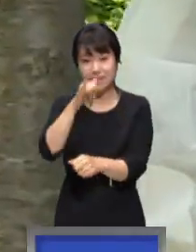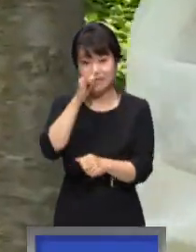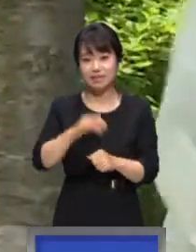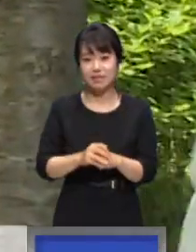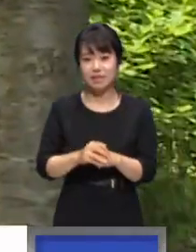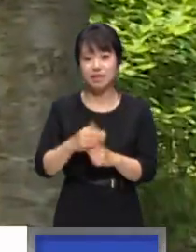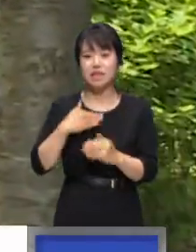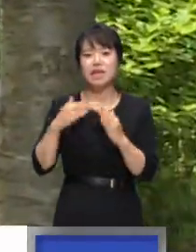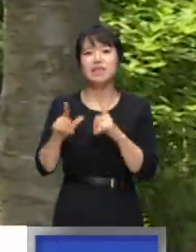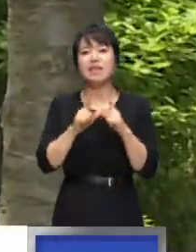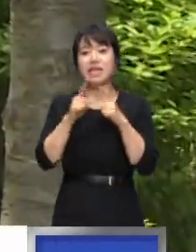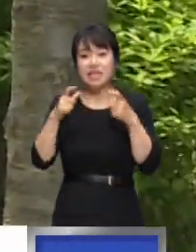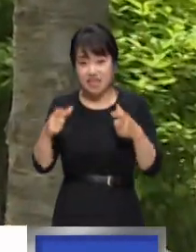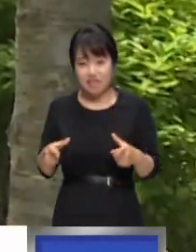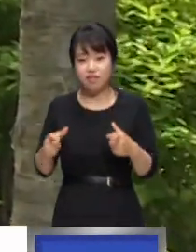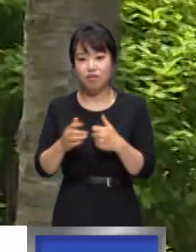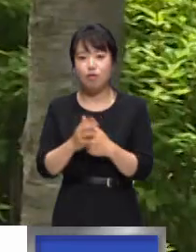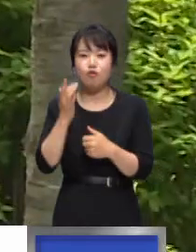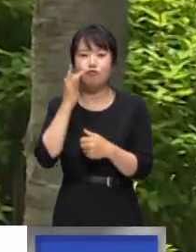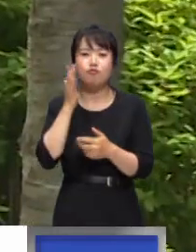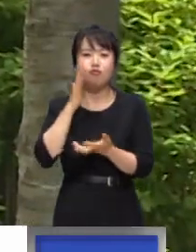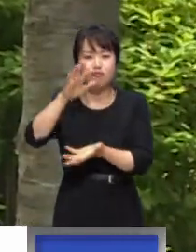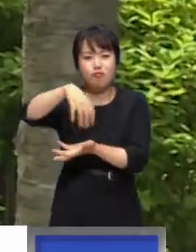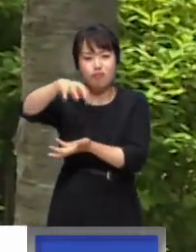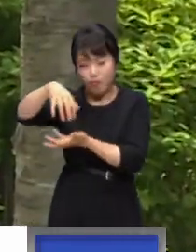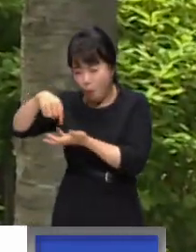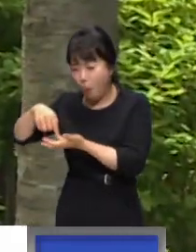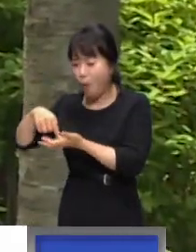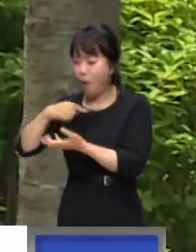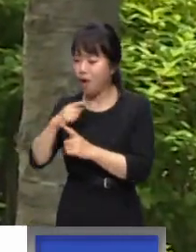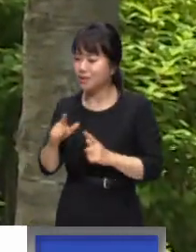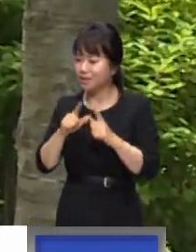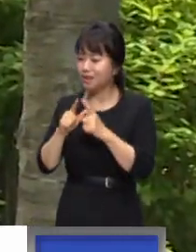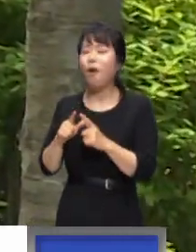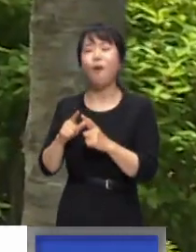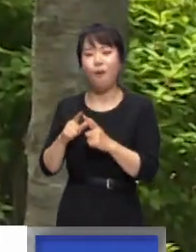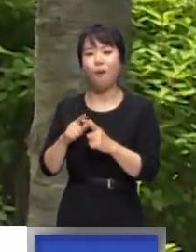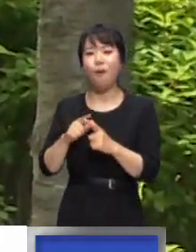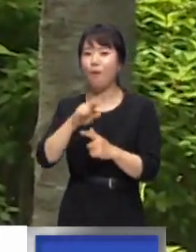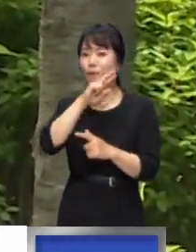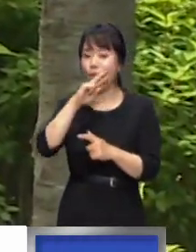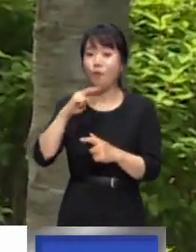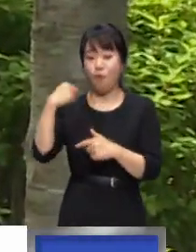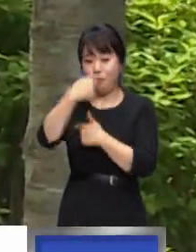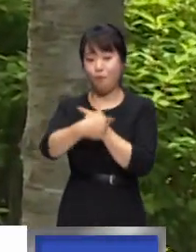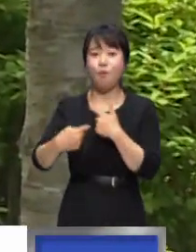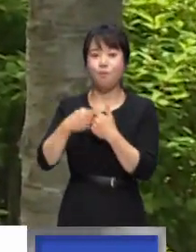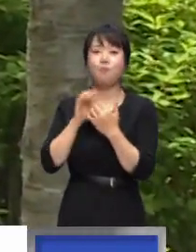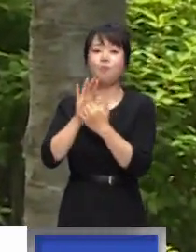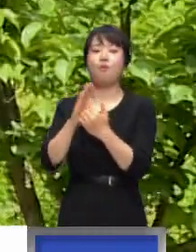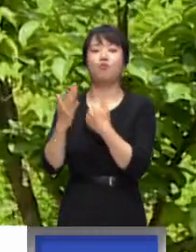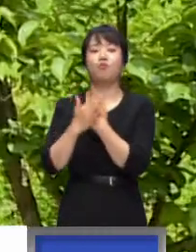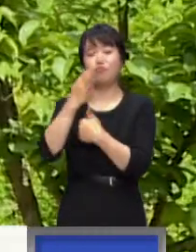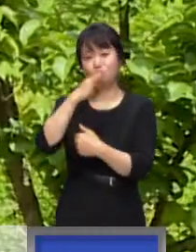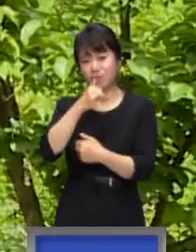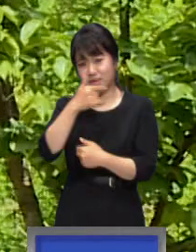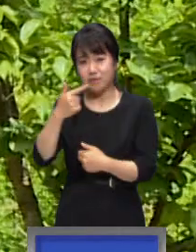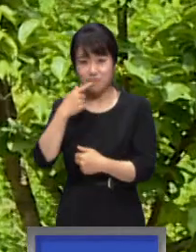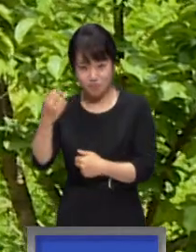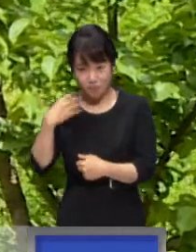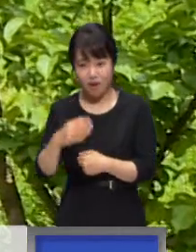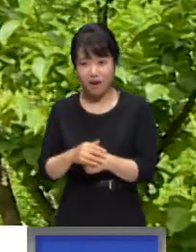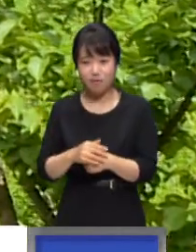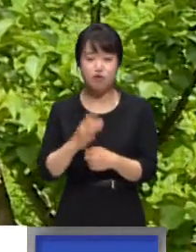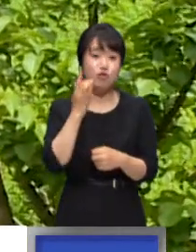저희가 사는 지역의 꽃에서 딴 꿀을 먹는 게 이 지역에서 사는 그런 호흡기나 그런 면역 체계도 도움이 된다고 하시더라고요. 이제